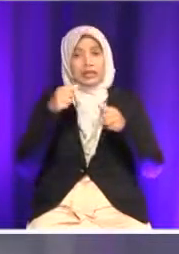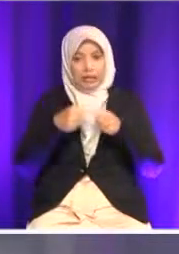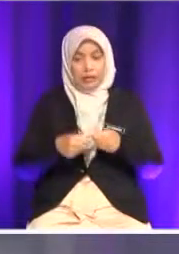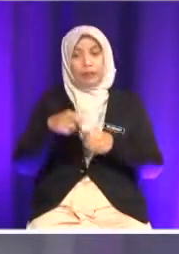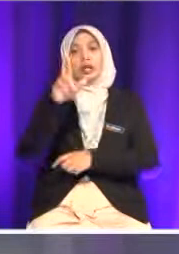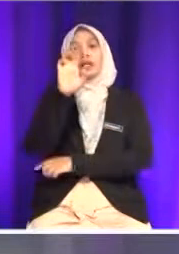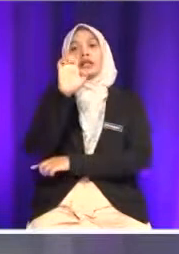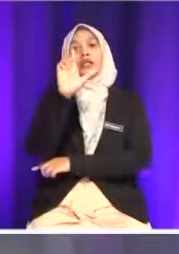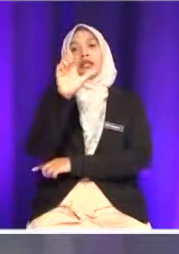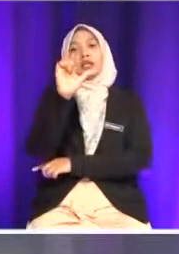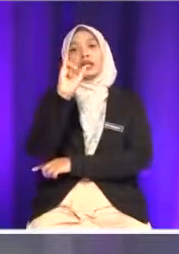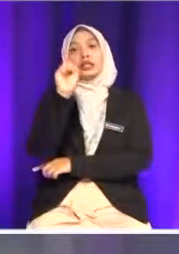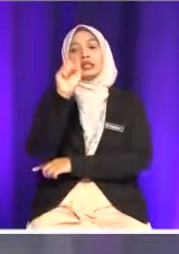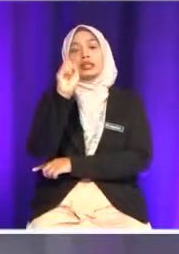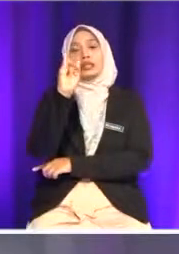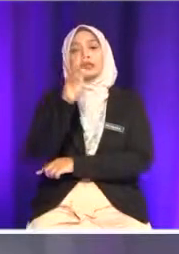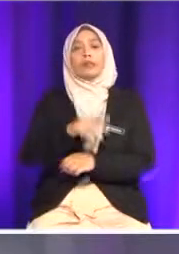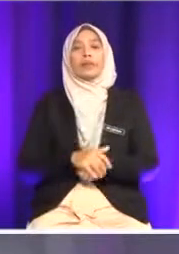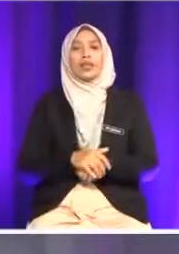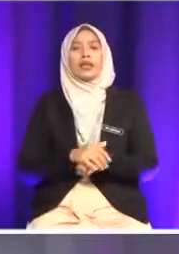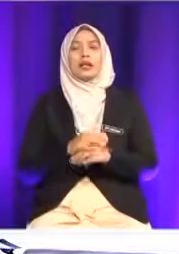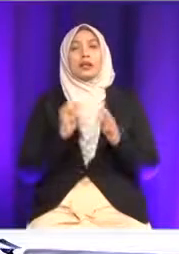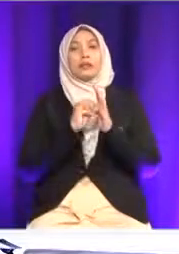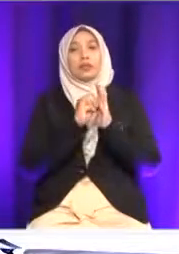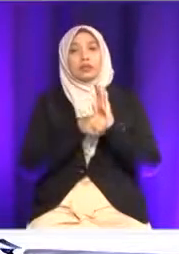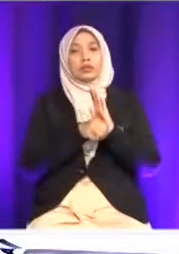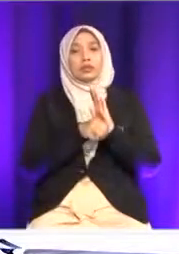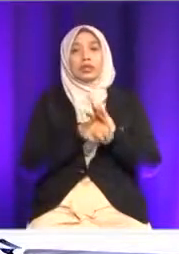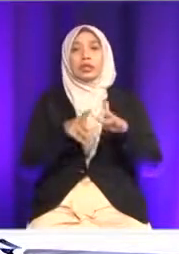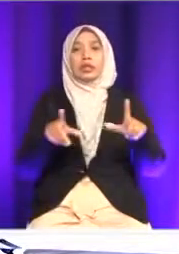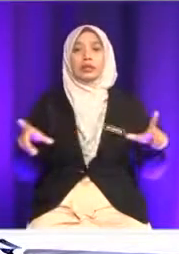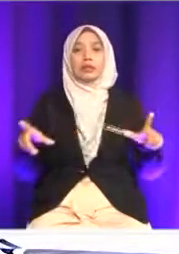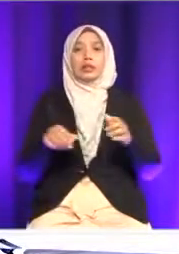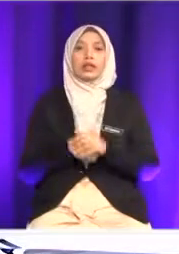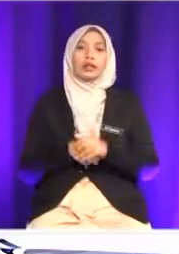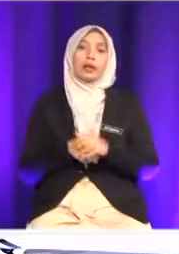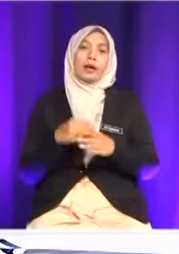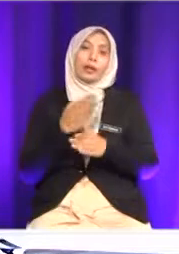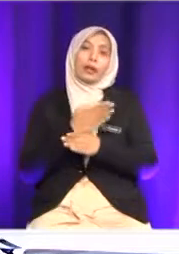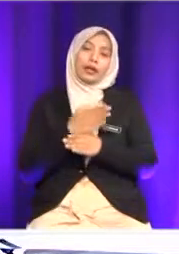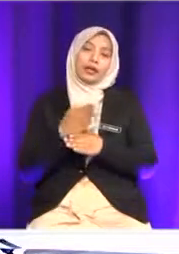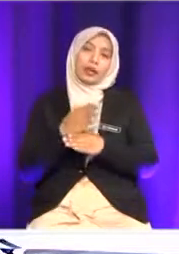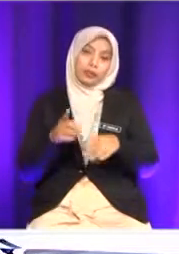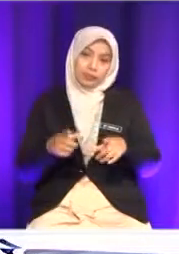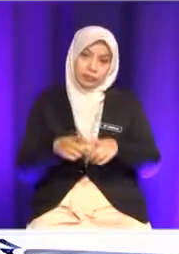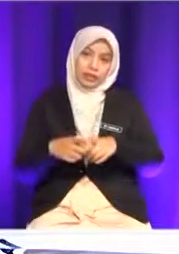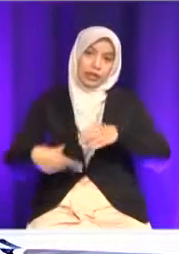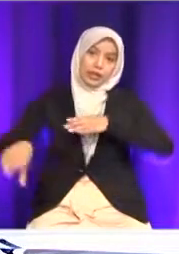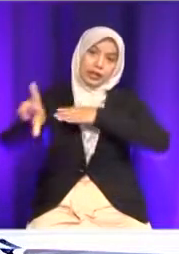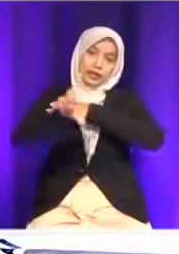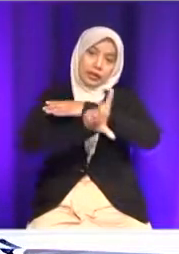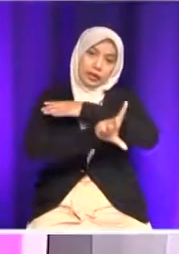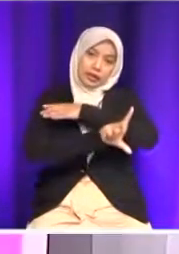lapangan ini maknanya orang yang bekerja dalam bahagian contohnya peradangan Nah itu kiri lapangan